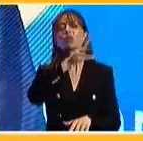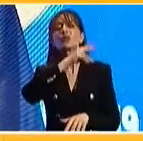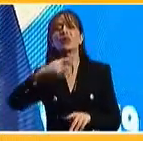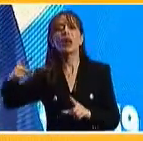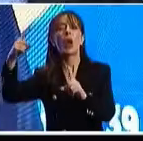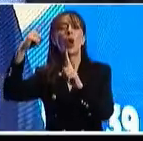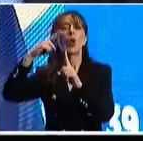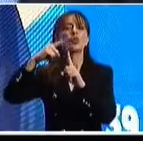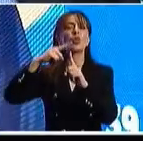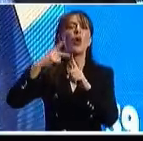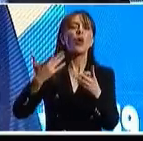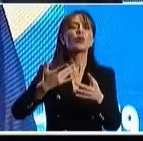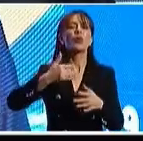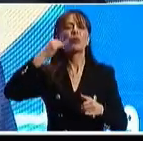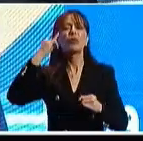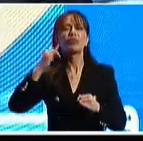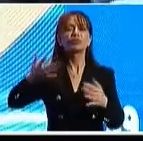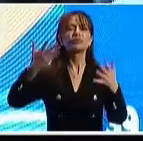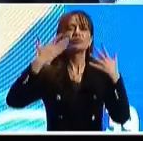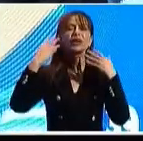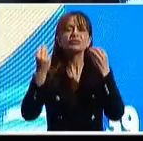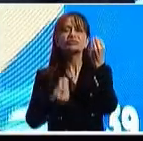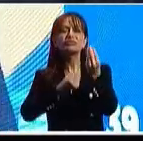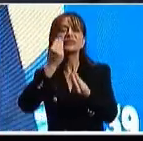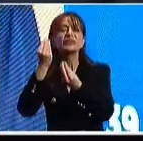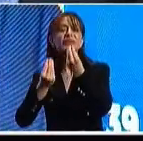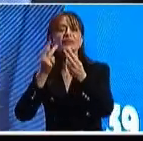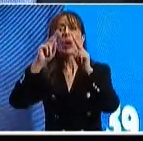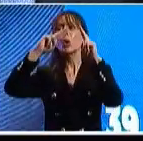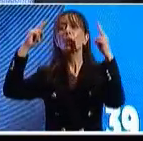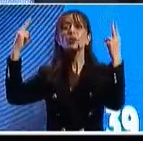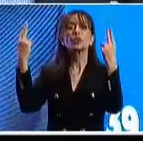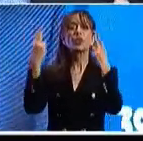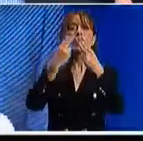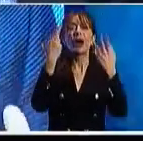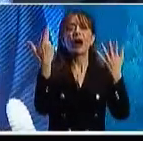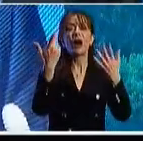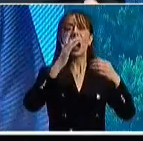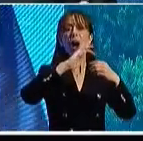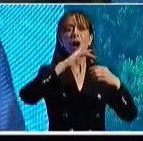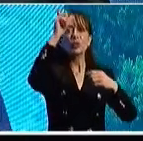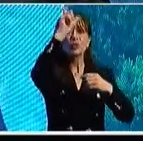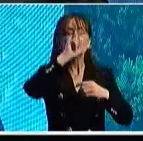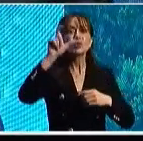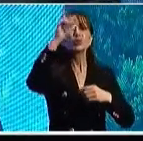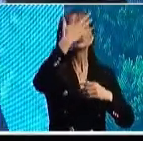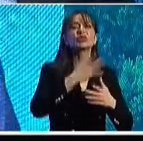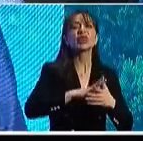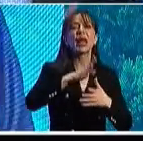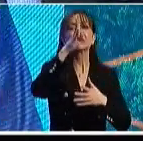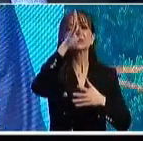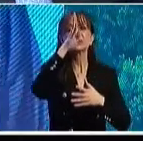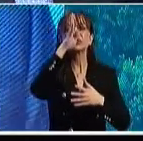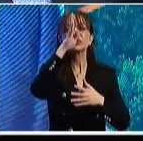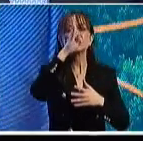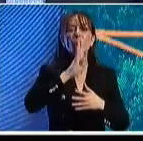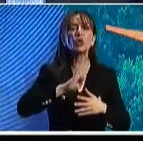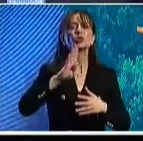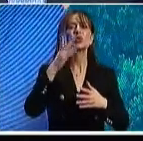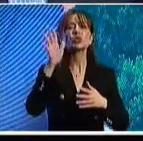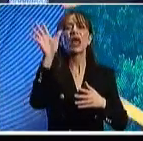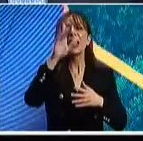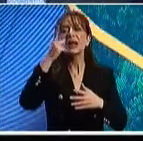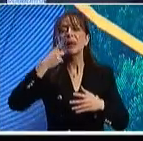karbondioksit üretirken şehrimiz, ülkemiz, dünyamız 450 bin yetişkin ağacı kurtarmış